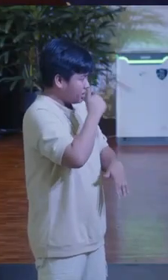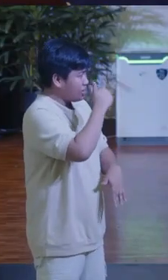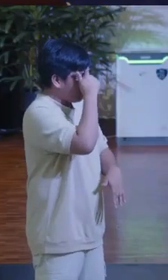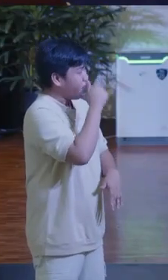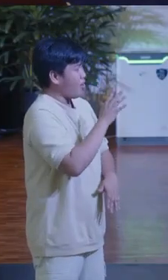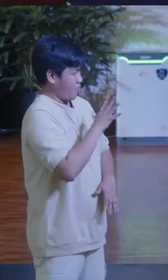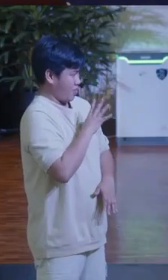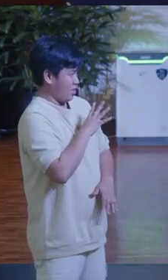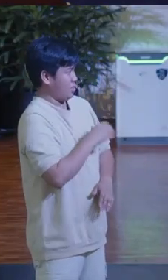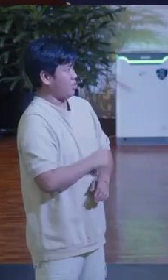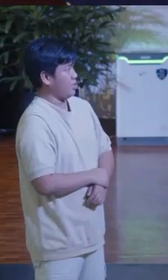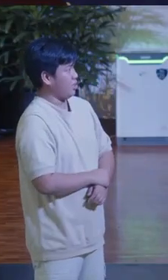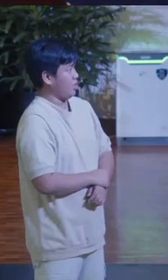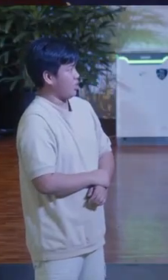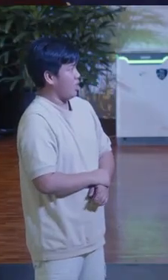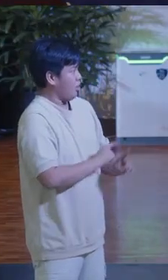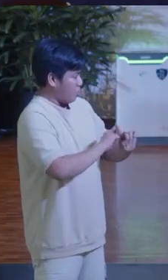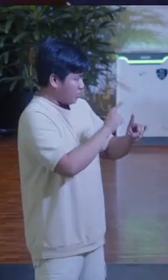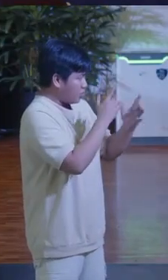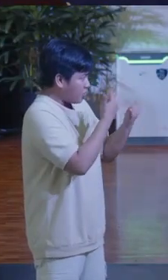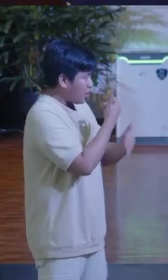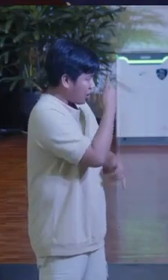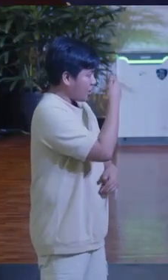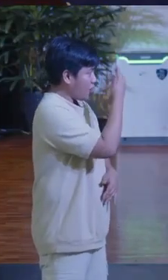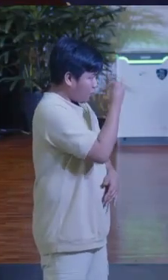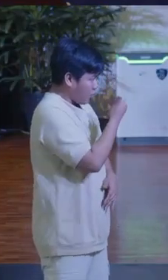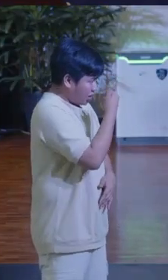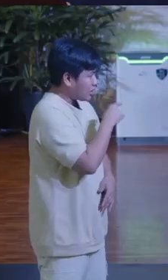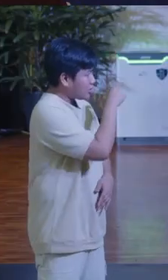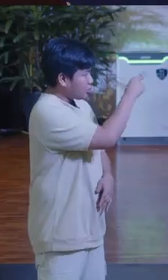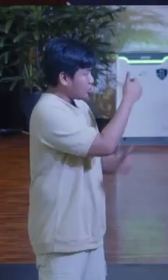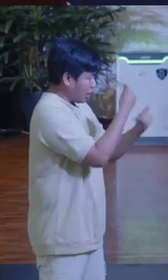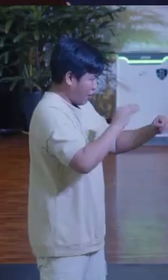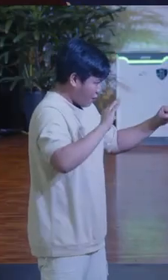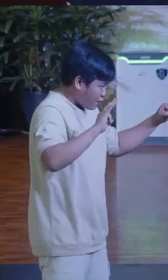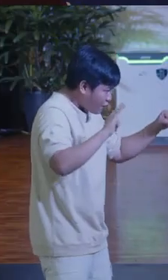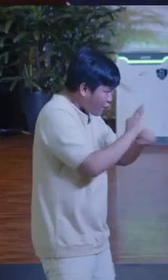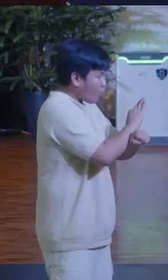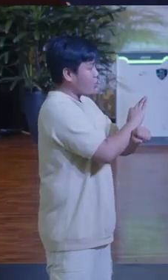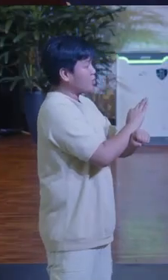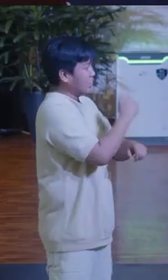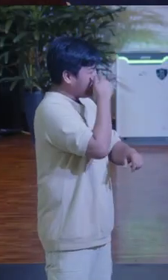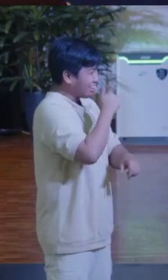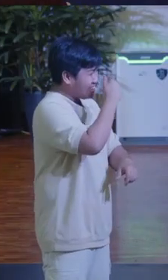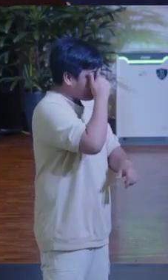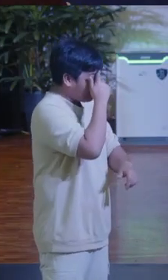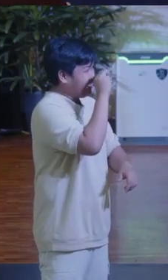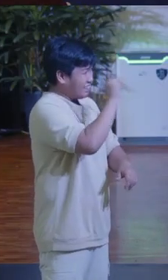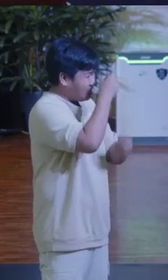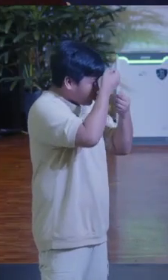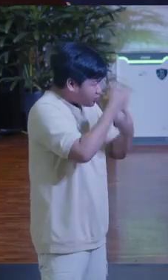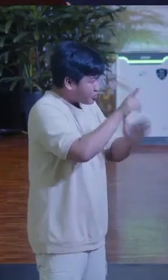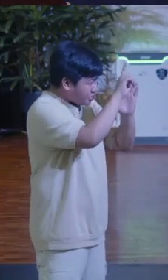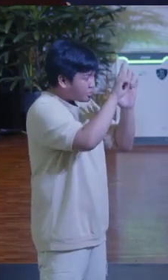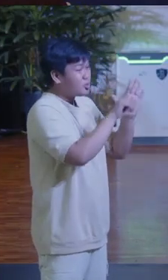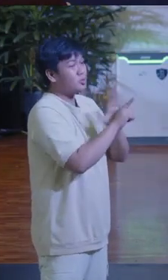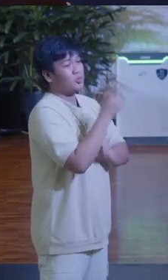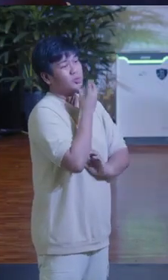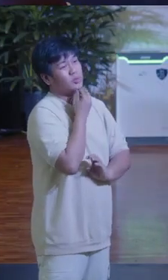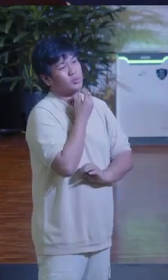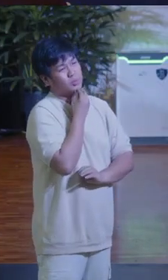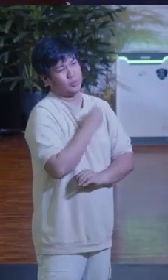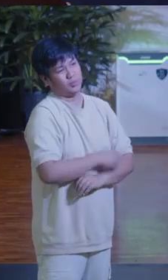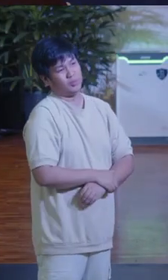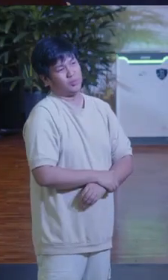hentil. Sabi sa Acts 11, pinagalitan ng church, nung bumalik si Peter, galing sa kanyang mission